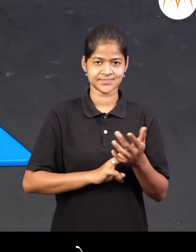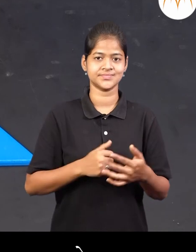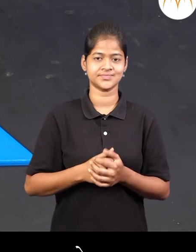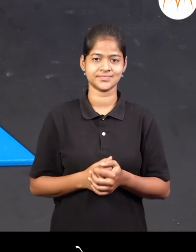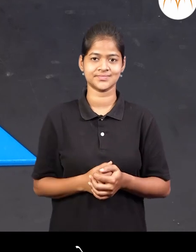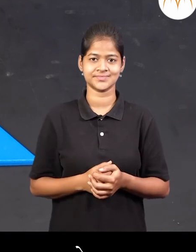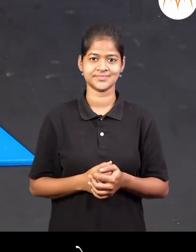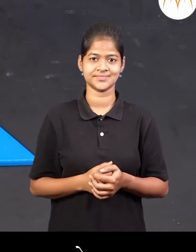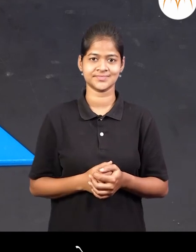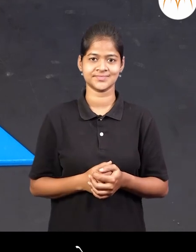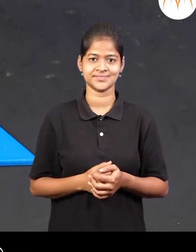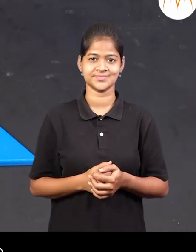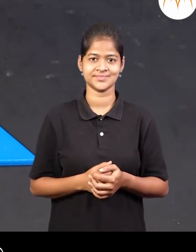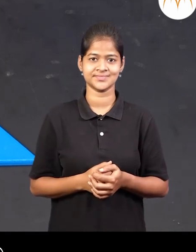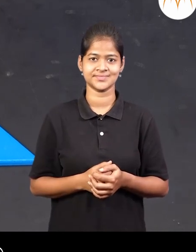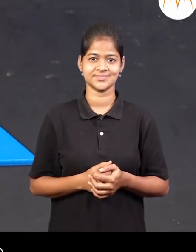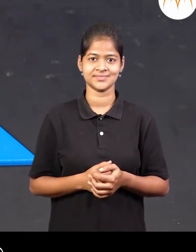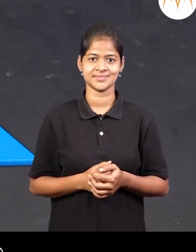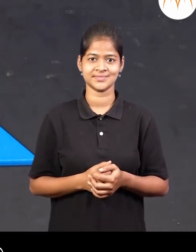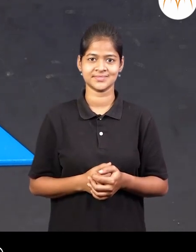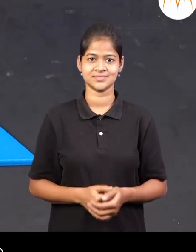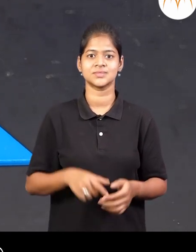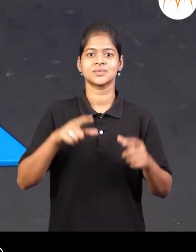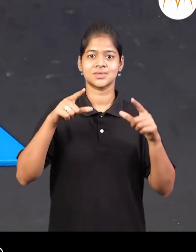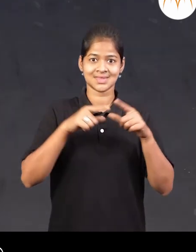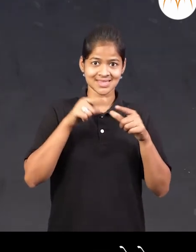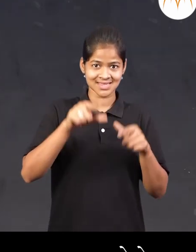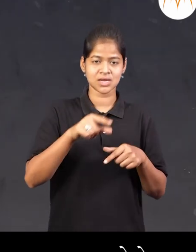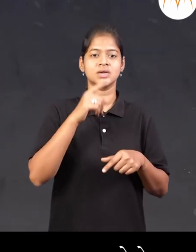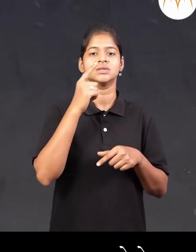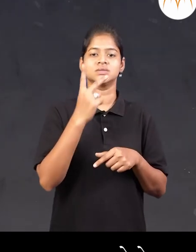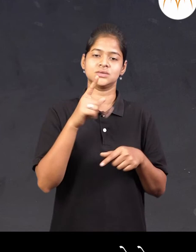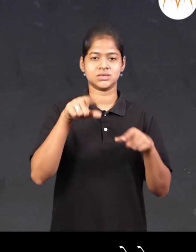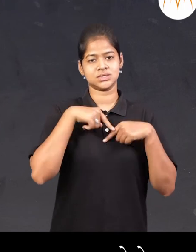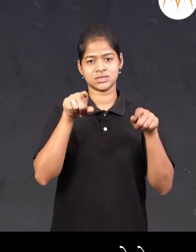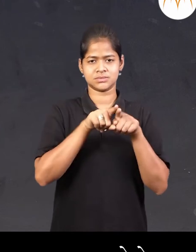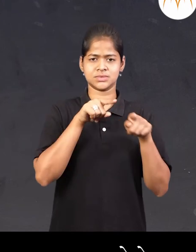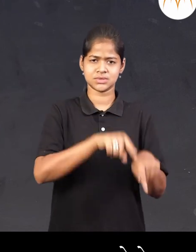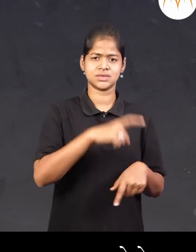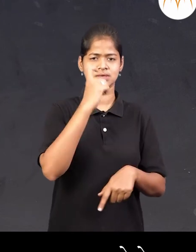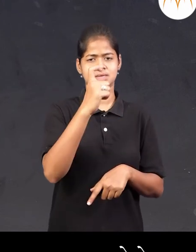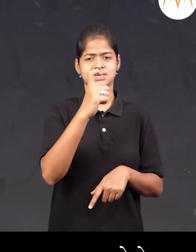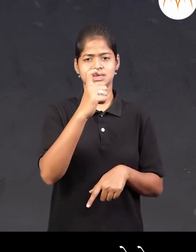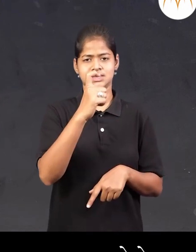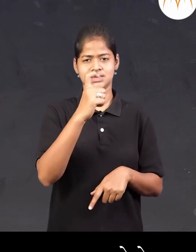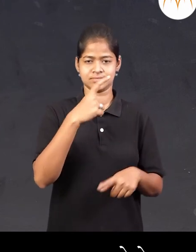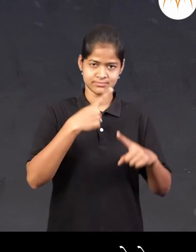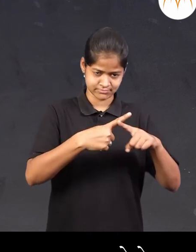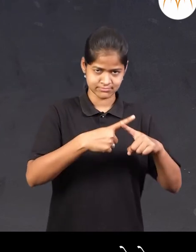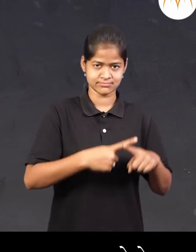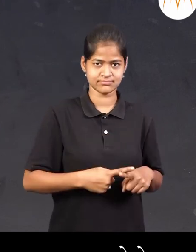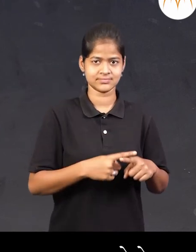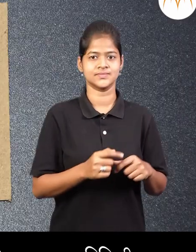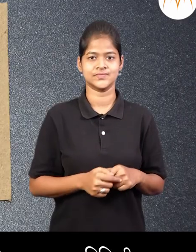क्षेत्रफळ 4 चौरस एकक आहे किंवा 4 चौरस सेंटीमीटर. 7 आकार वापरून या प्रकारे एक चौरस तयार करता